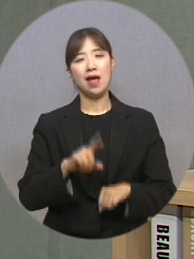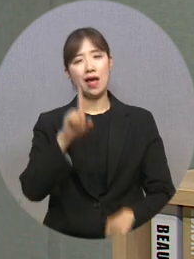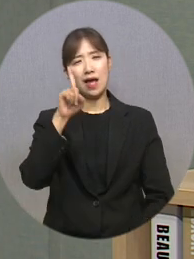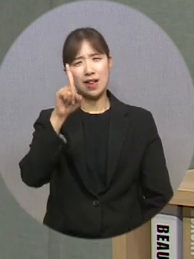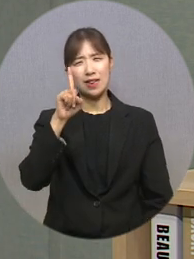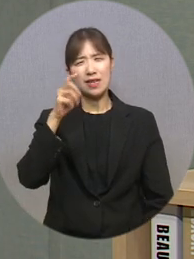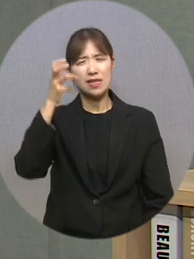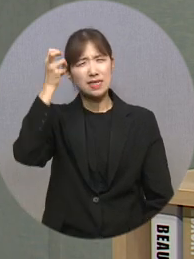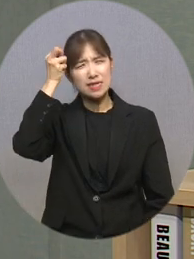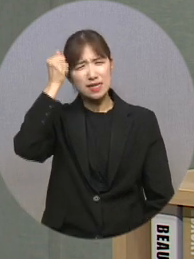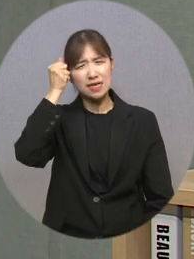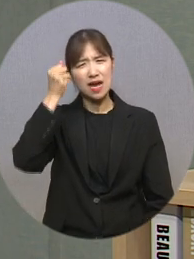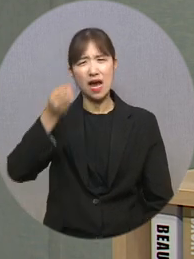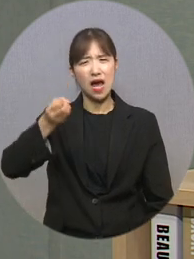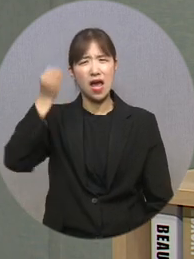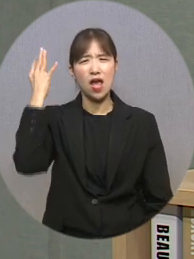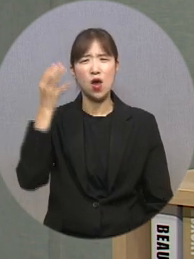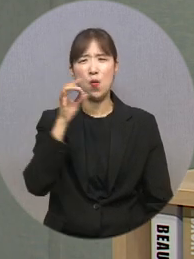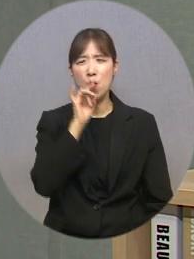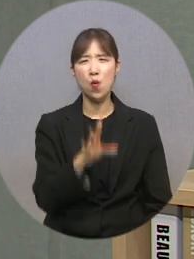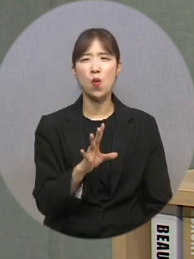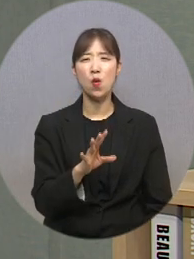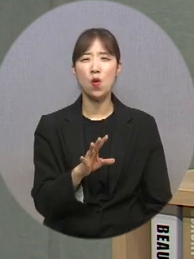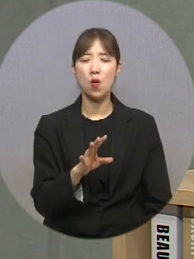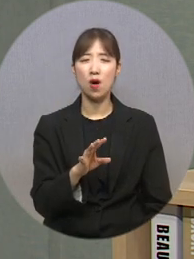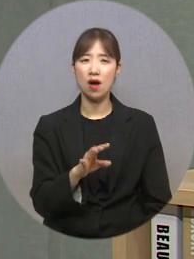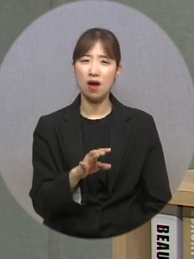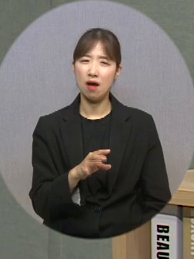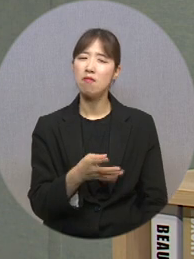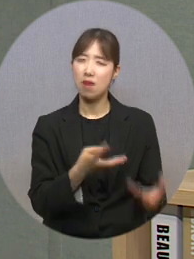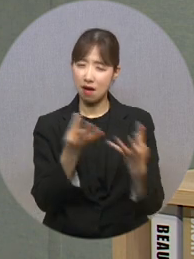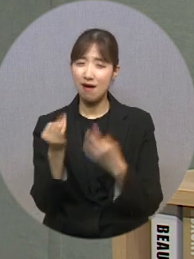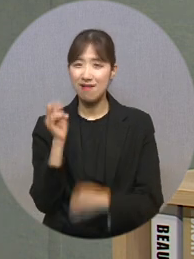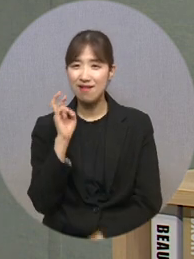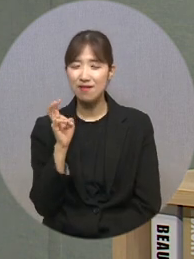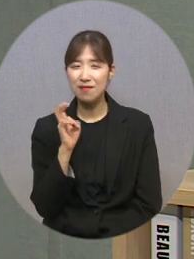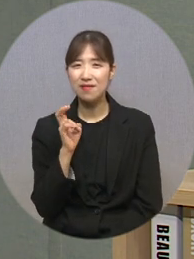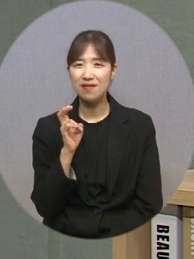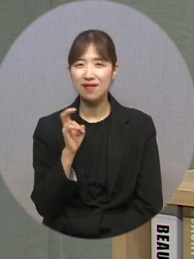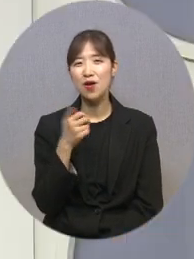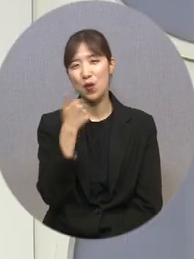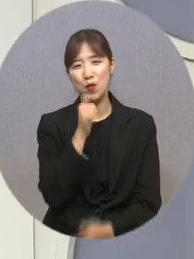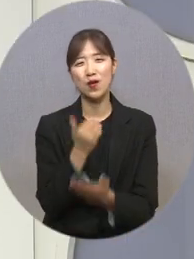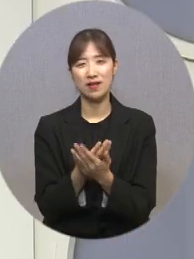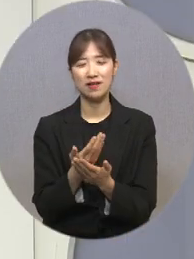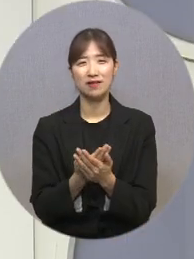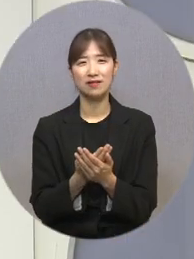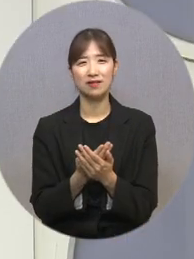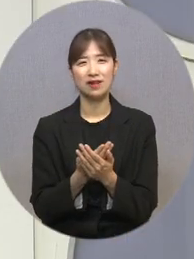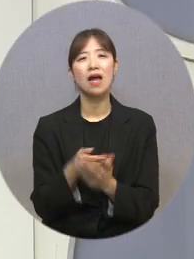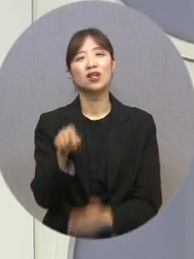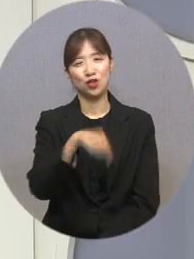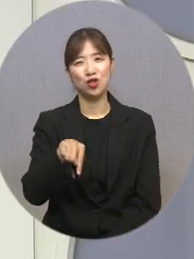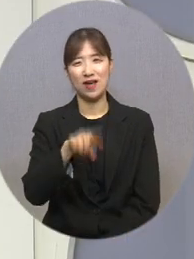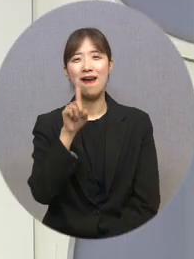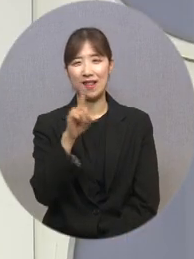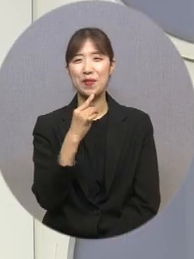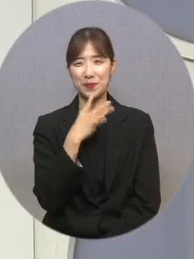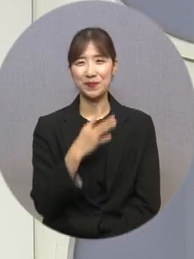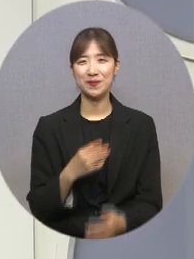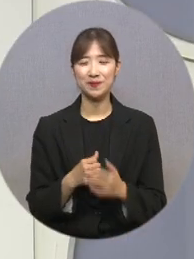잊을 수 없어 도대체 예, 그런 예. 에피소드가 많을 것 같아요. 예, 예, 맞습니다. 좀 소개 좀 해주세요. 아, 그중에 하나만